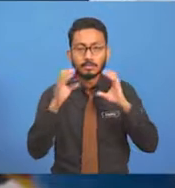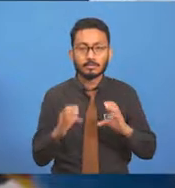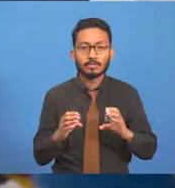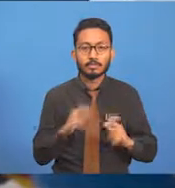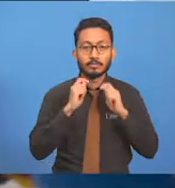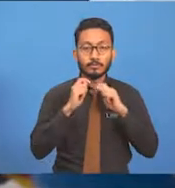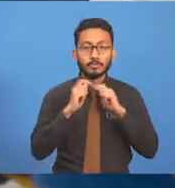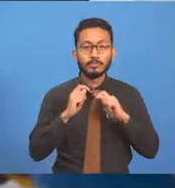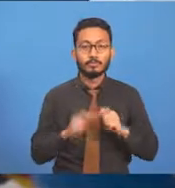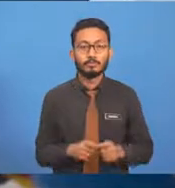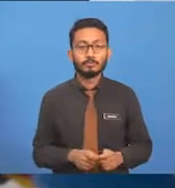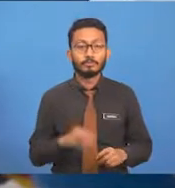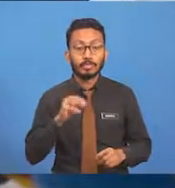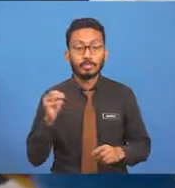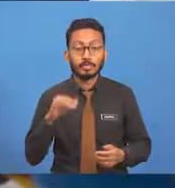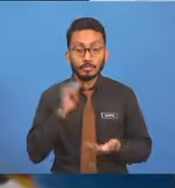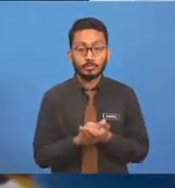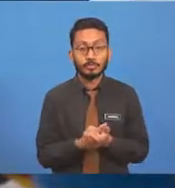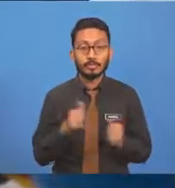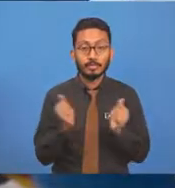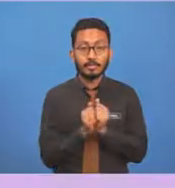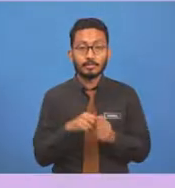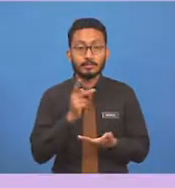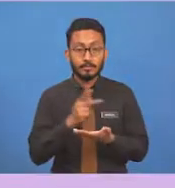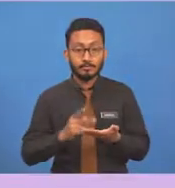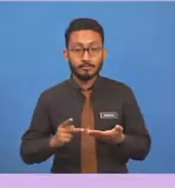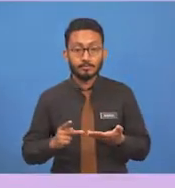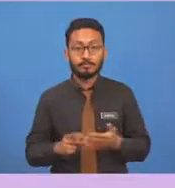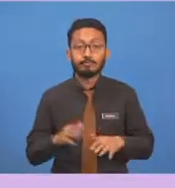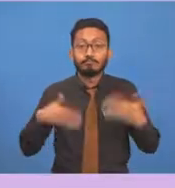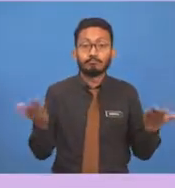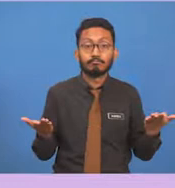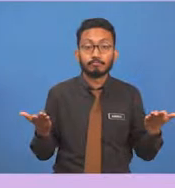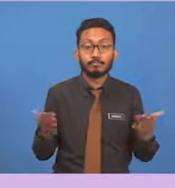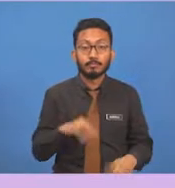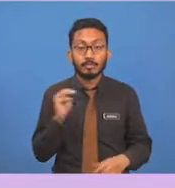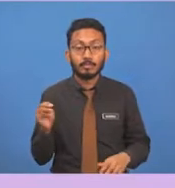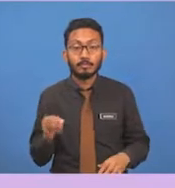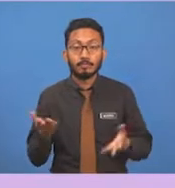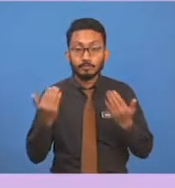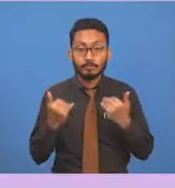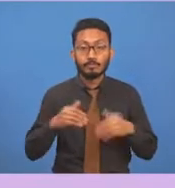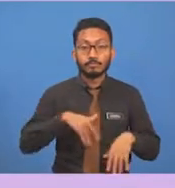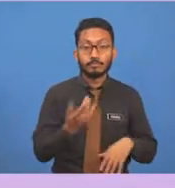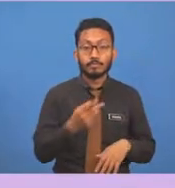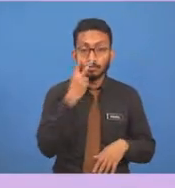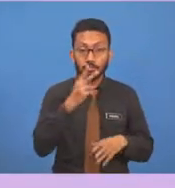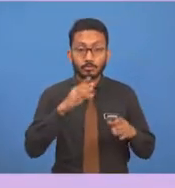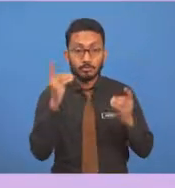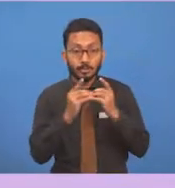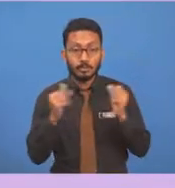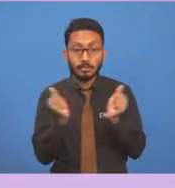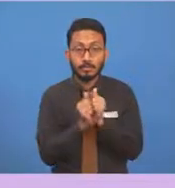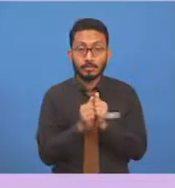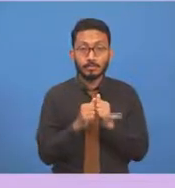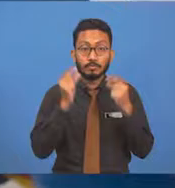murid itu dengan kerani sekolah tadi? Ya, betul. Murid meminta izin kerani sekolah untuk berjumpa dengan guru